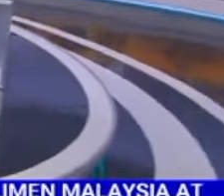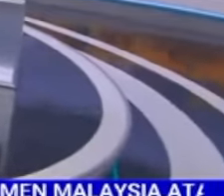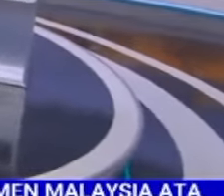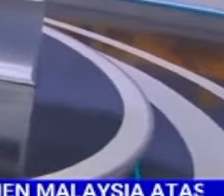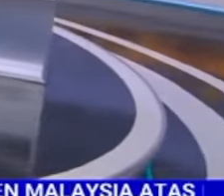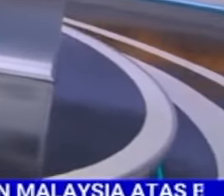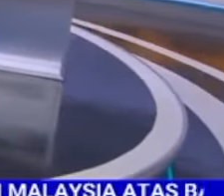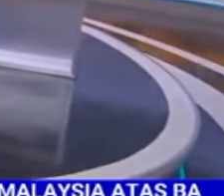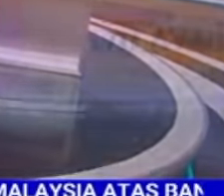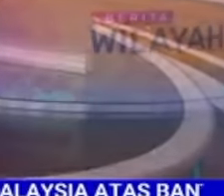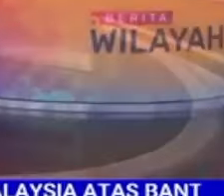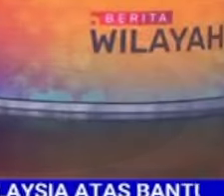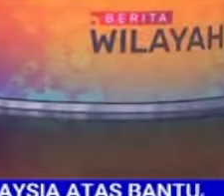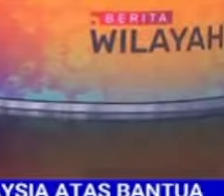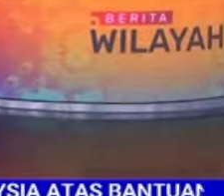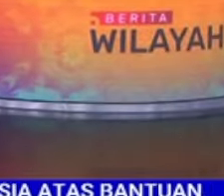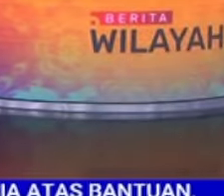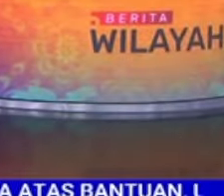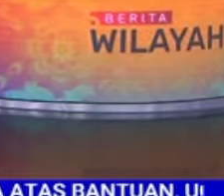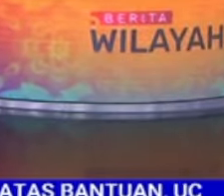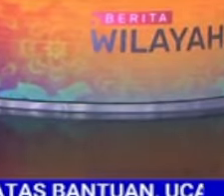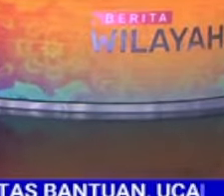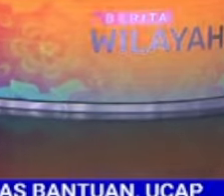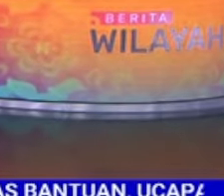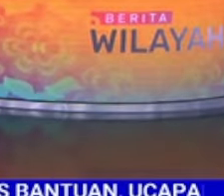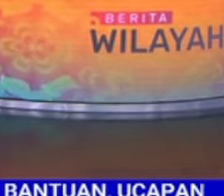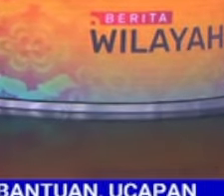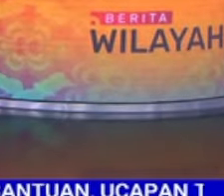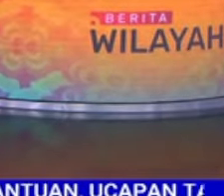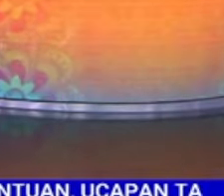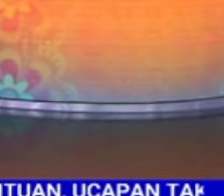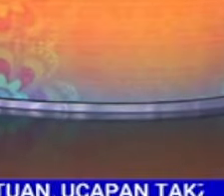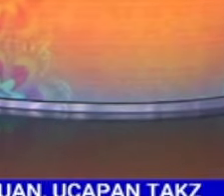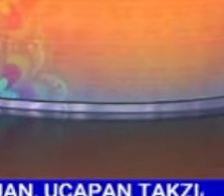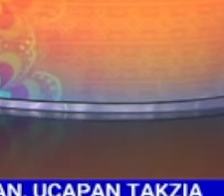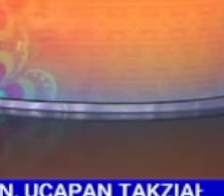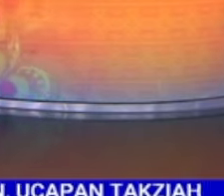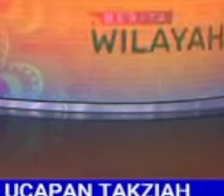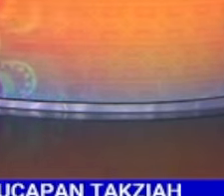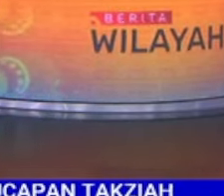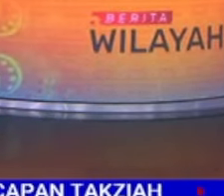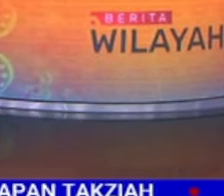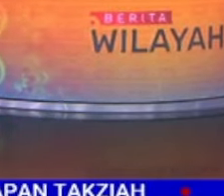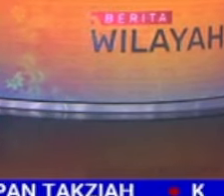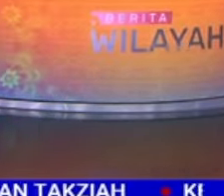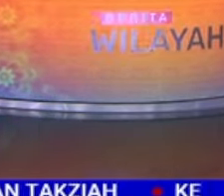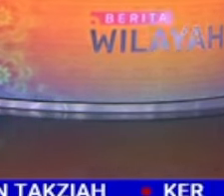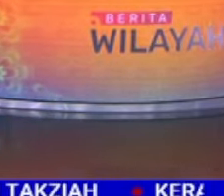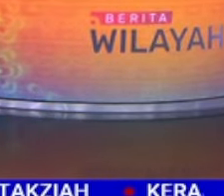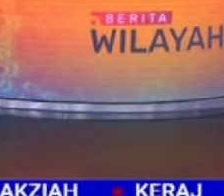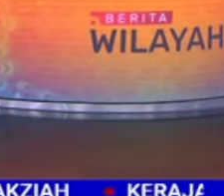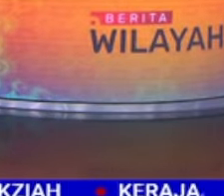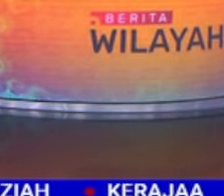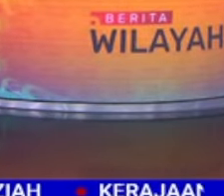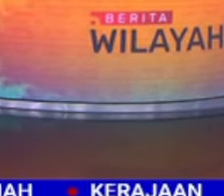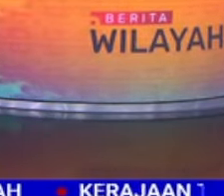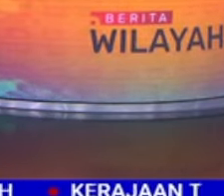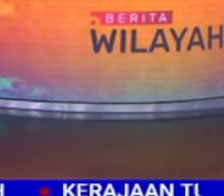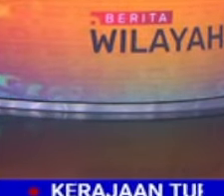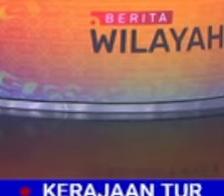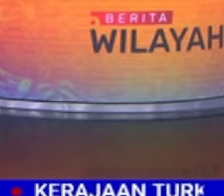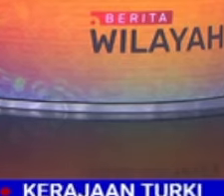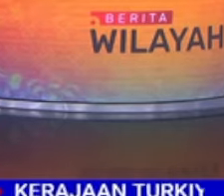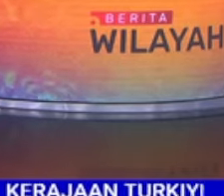Assalamualaikum salam Malaysia Madani edisi Kamis 16 Februari 2023 berita wilayah yang membawakan laporan